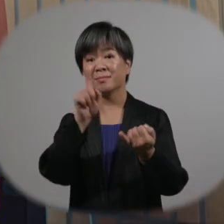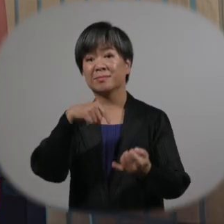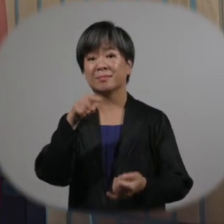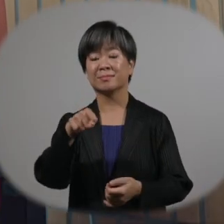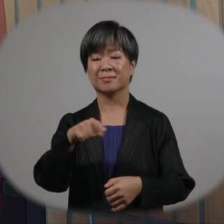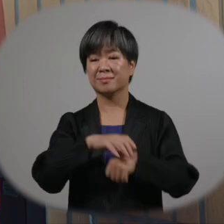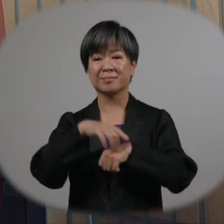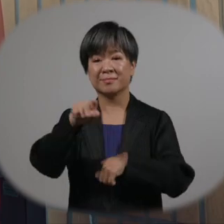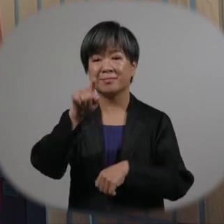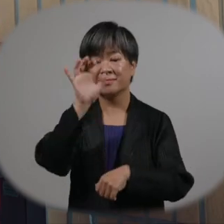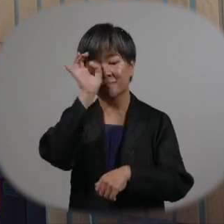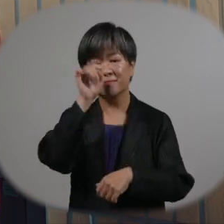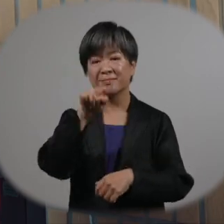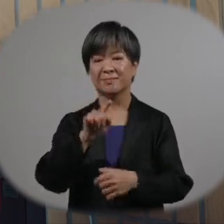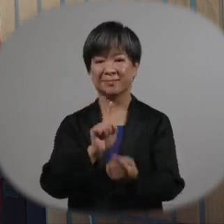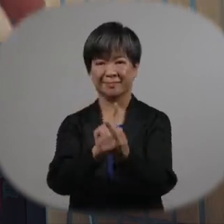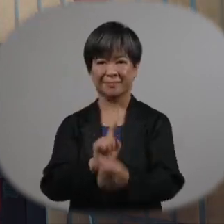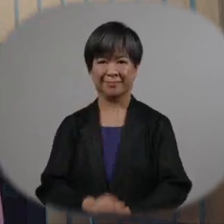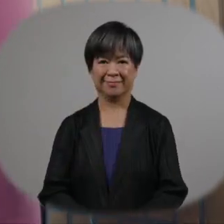了，要不我带你去找她。 好啊。